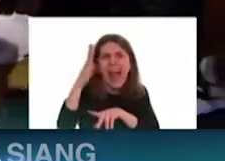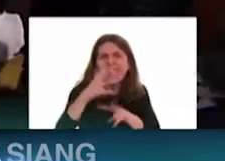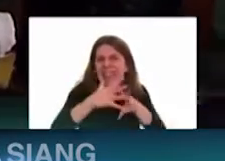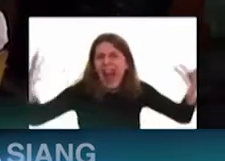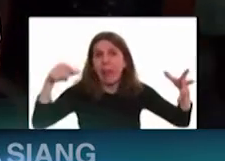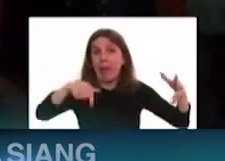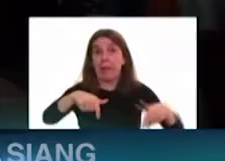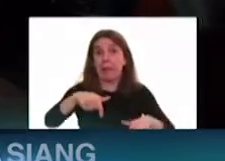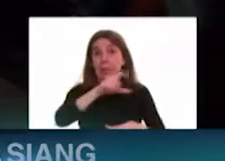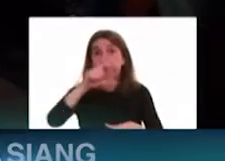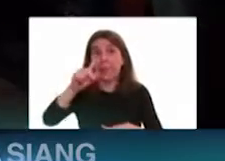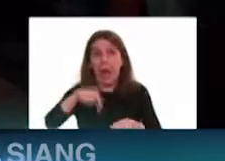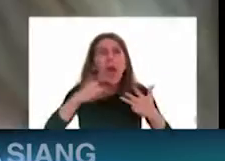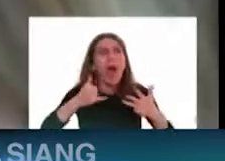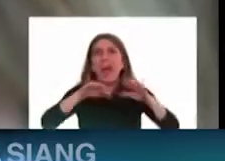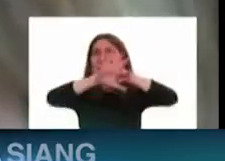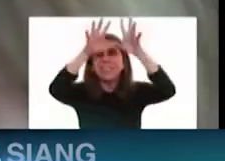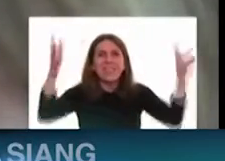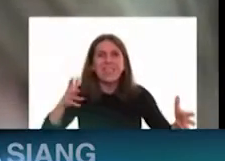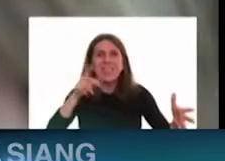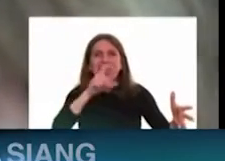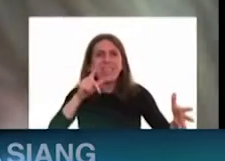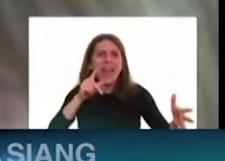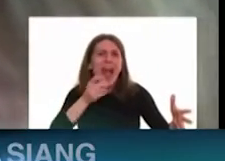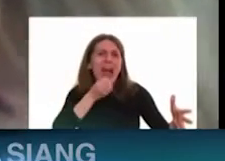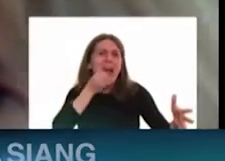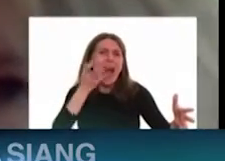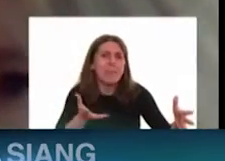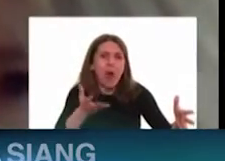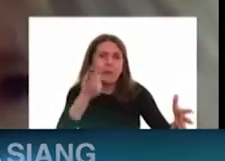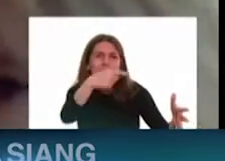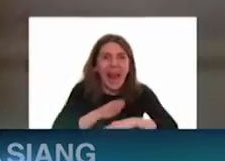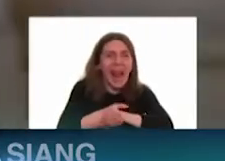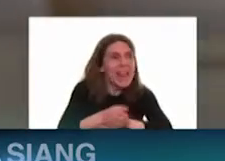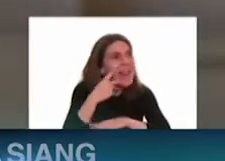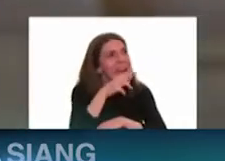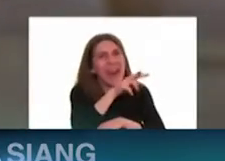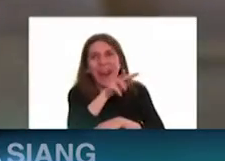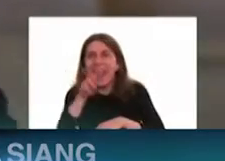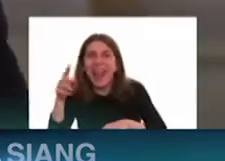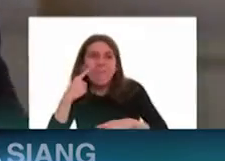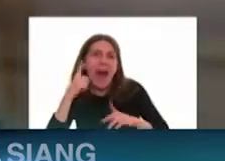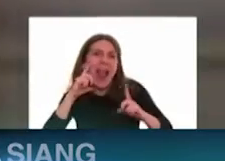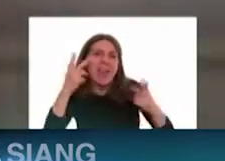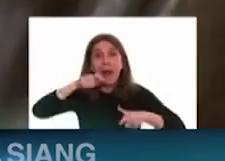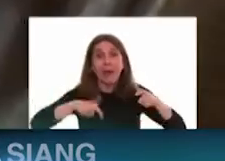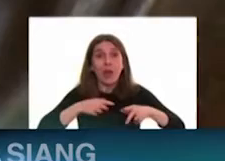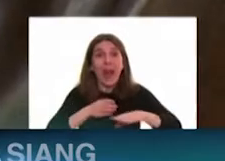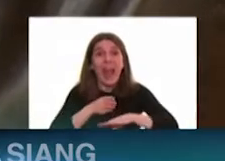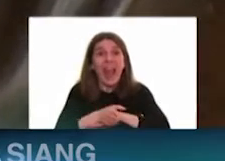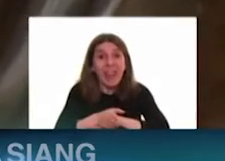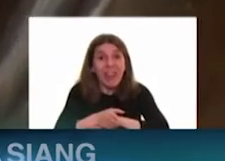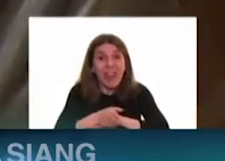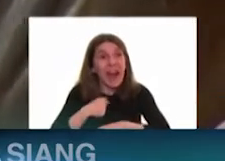Cristina Fernandez berbicara di pusat kebudayaan care center tipe nosairis presiden Alberto Fernandez memberikan